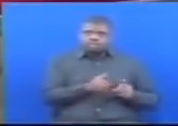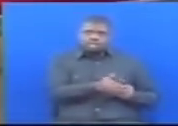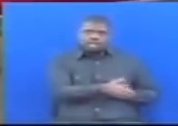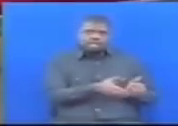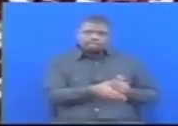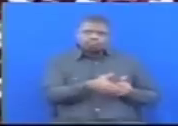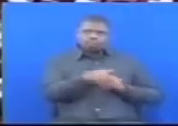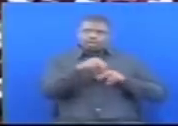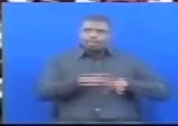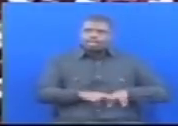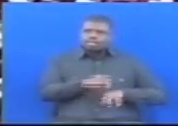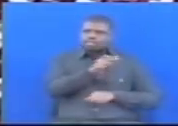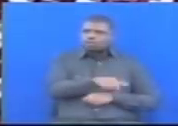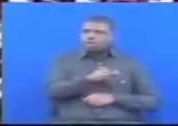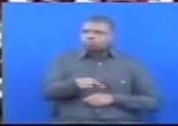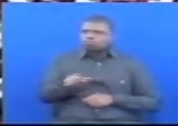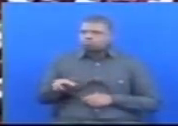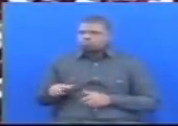wananchi.